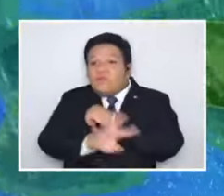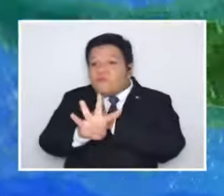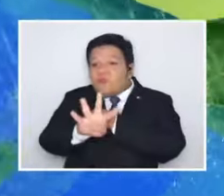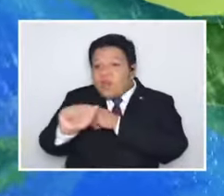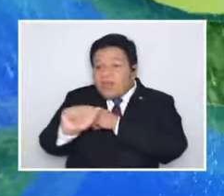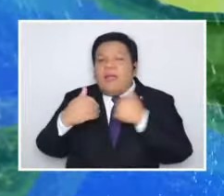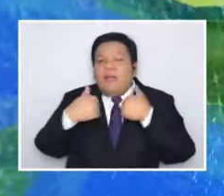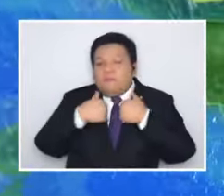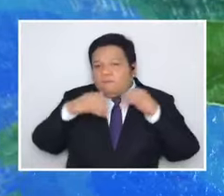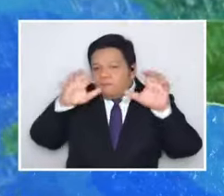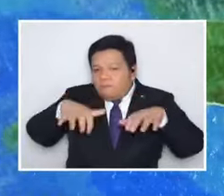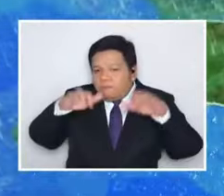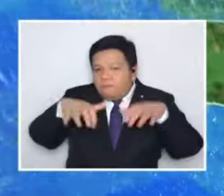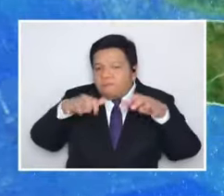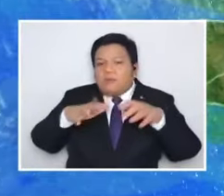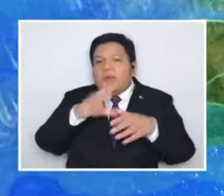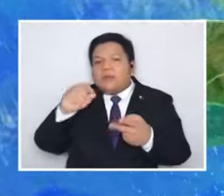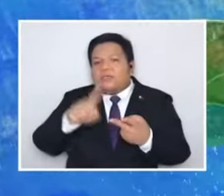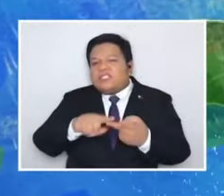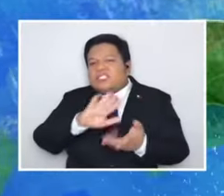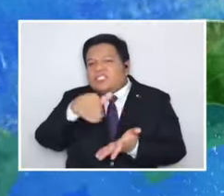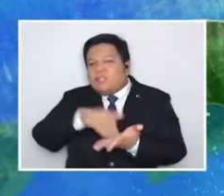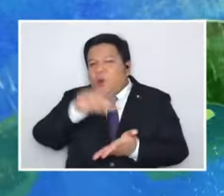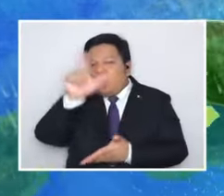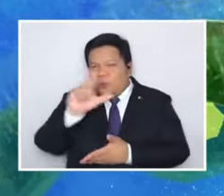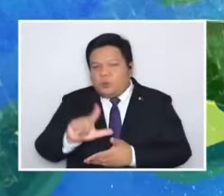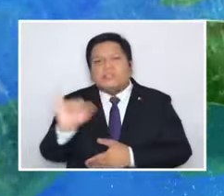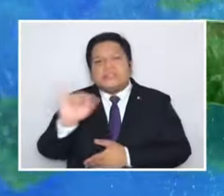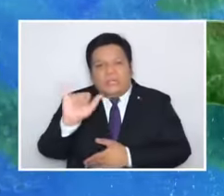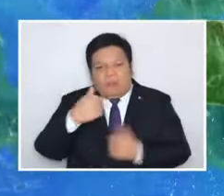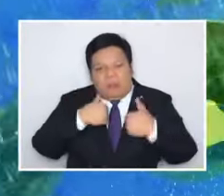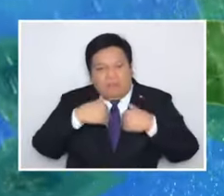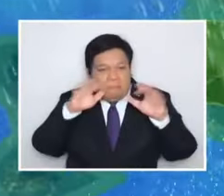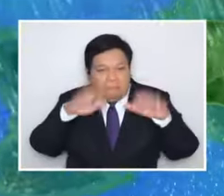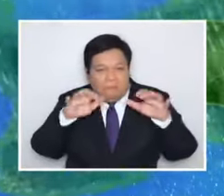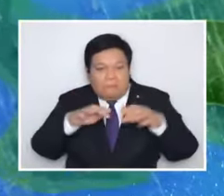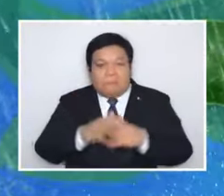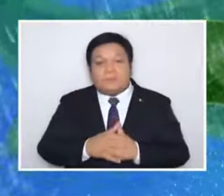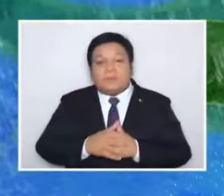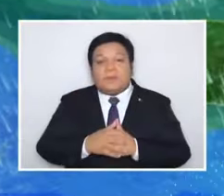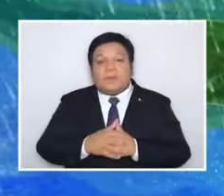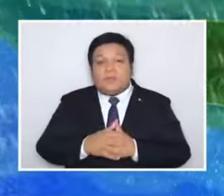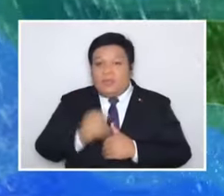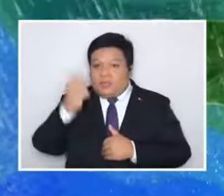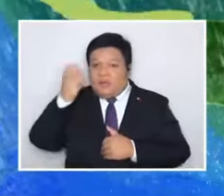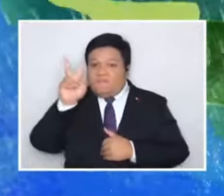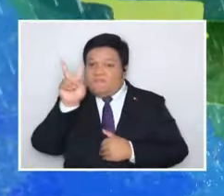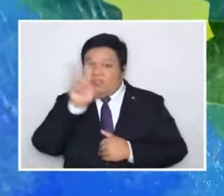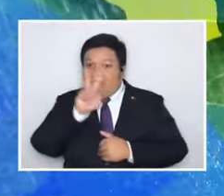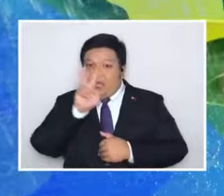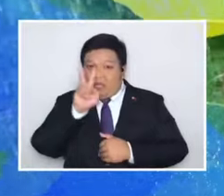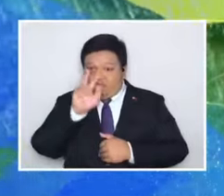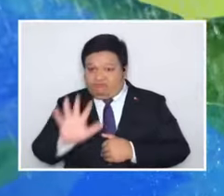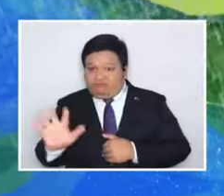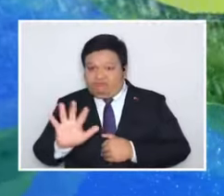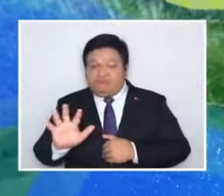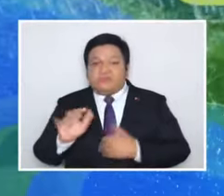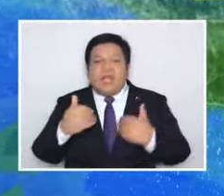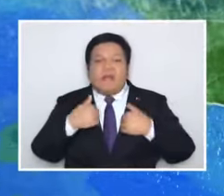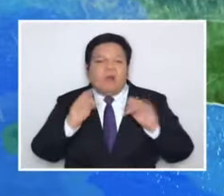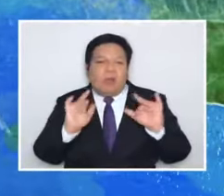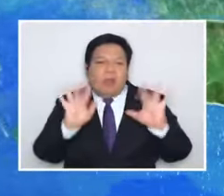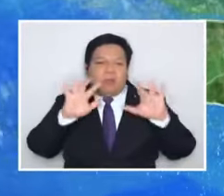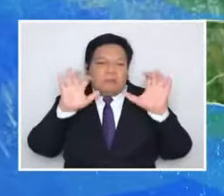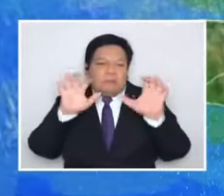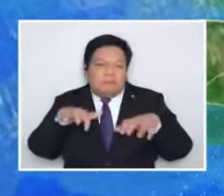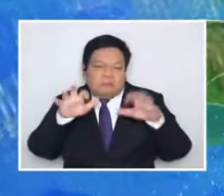sa Central Luzon. Sa Visayas naman, hihina na ang ulan sa Samar at Leyte pero makakaasa pa rin ang katamtaman hanggang sa malakas na